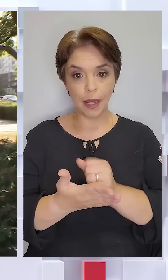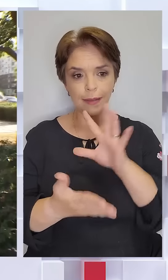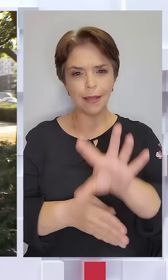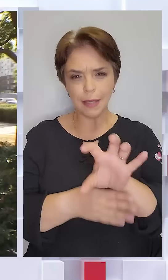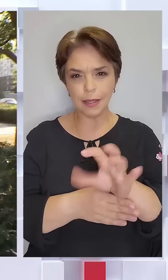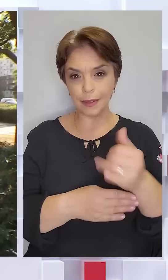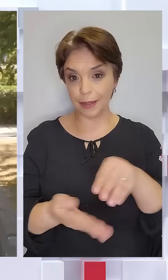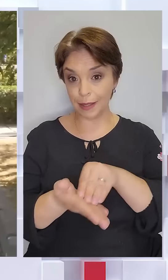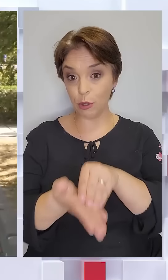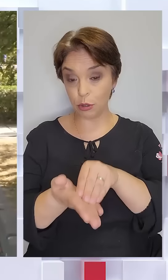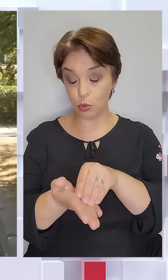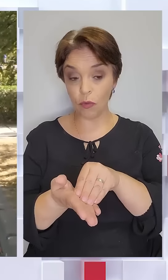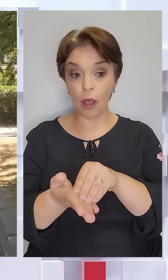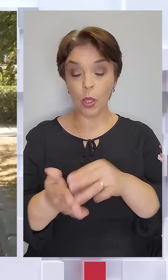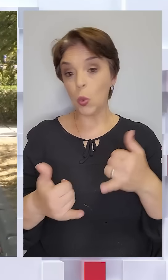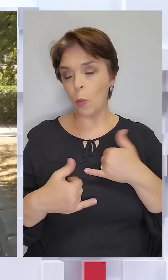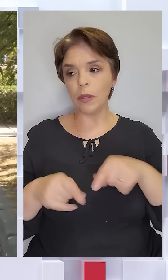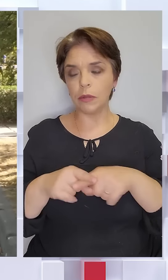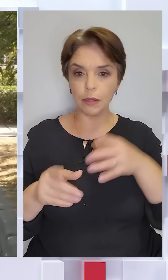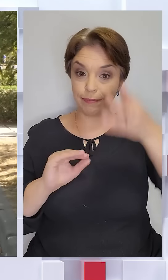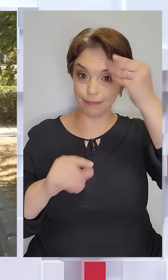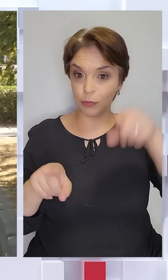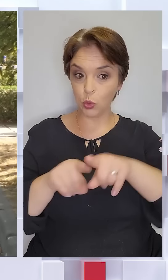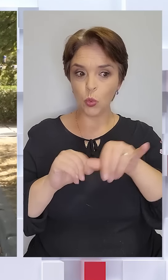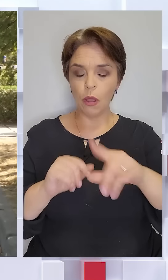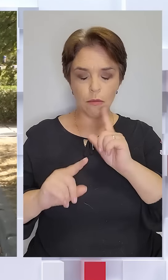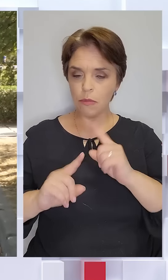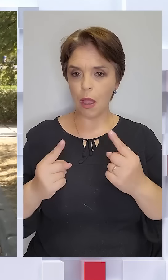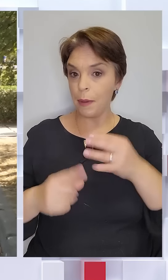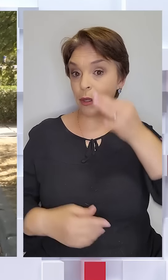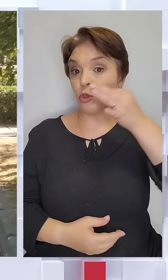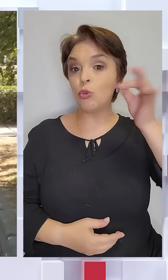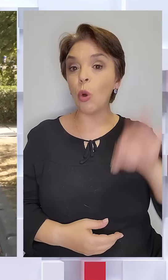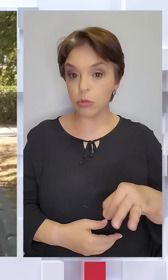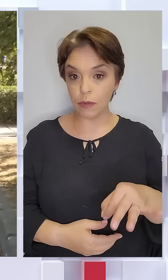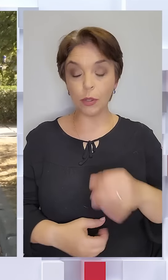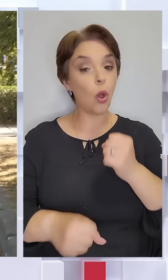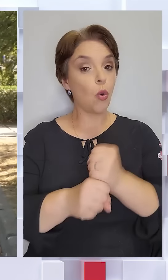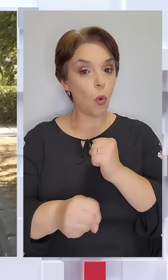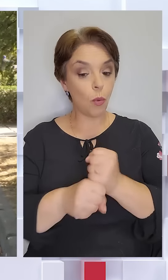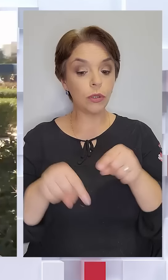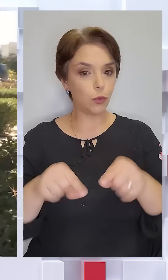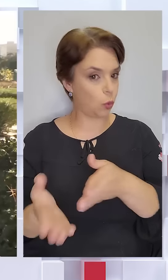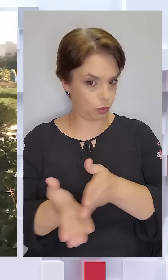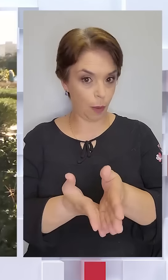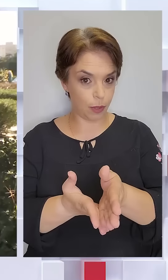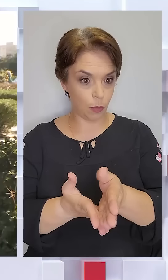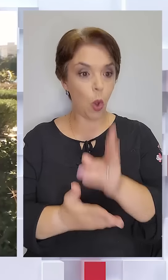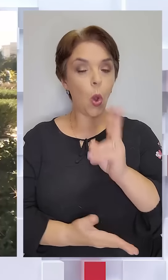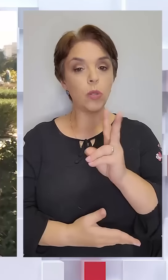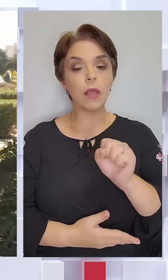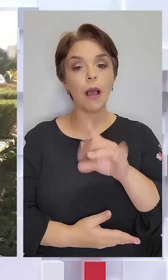заскрінив їхнє листування. Ну, в мене так склалося враження, що в нього неабиякий досвід роботи в цьому напрямку.